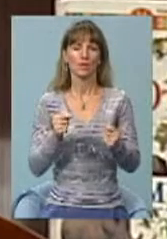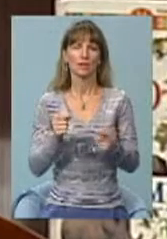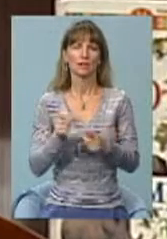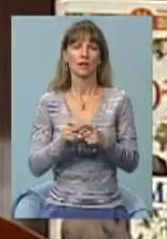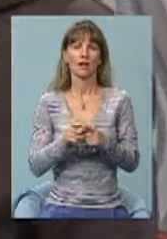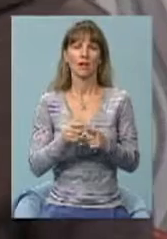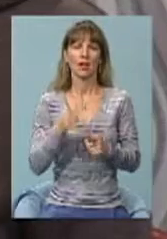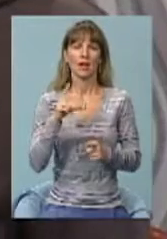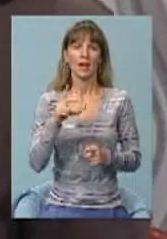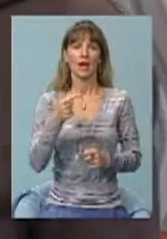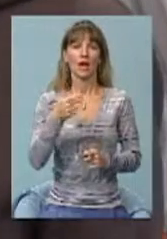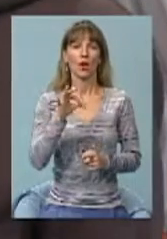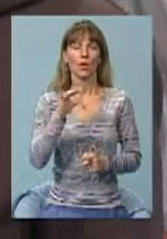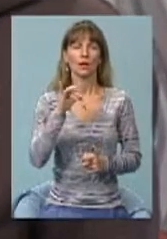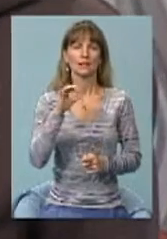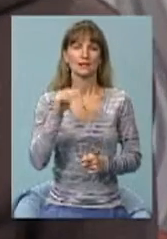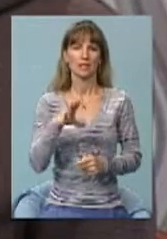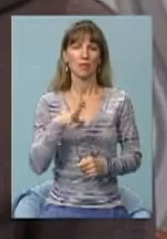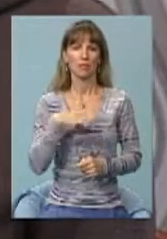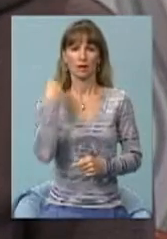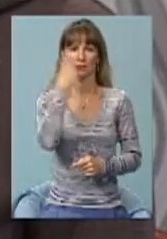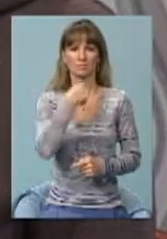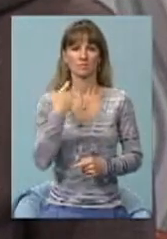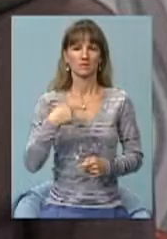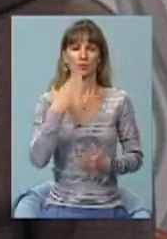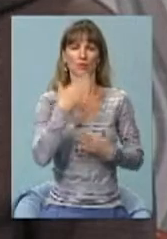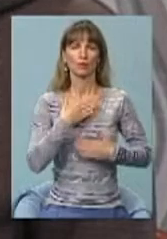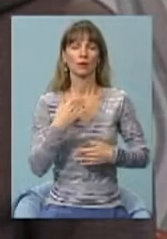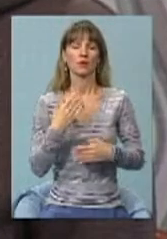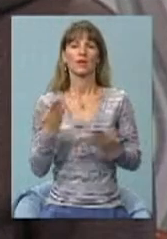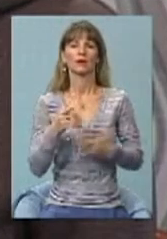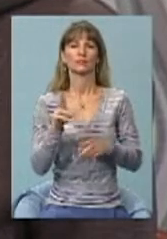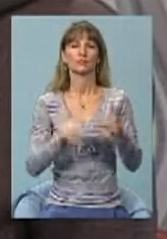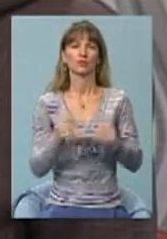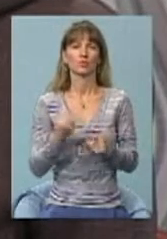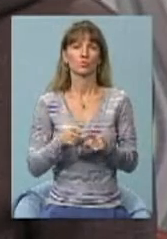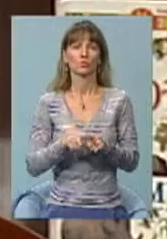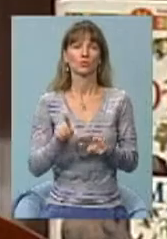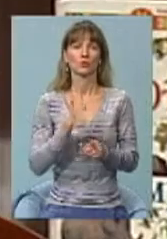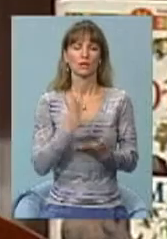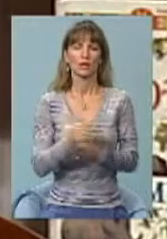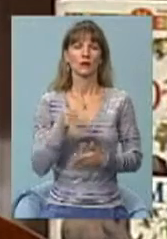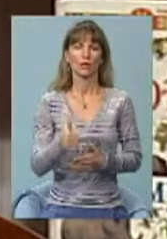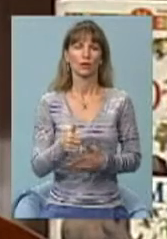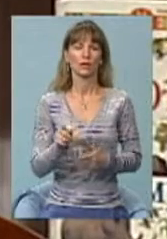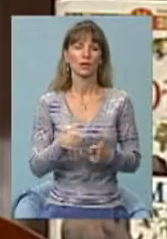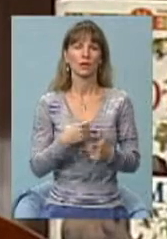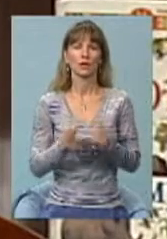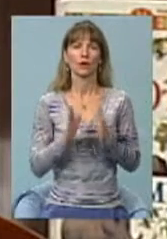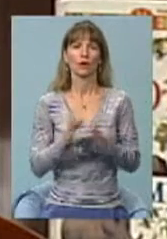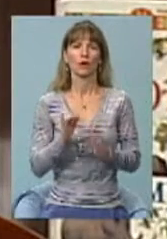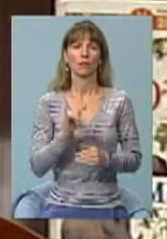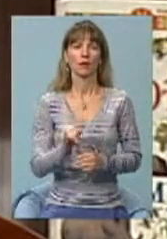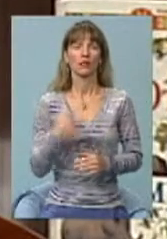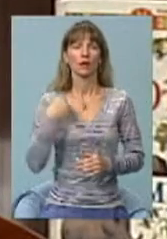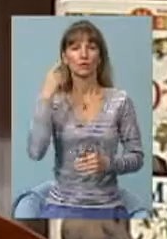«егоїст». Так, а взагалі бути егоїстичним, як ти вважаєш, це, ну, тут щось є хороше? Чи тільки це погано? Мені